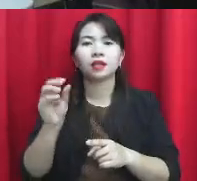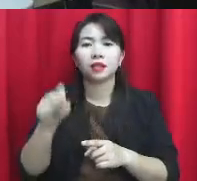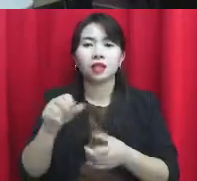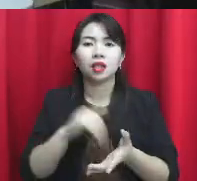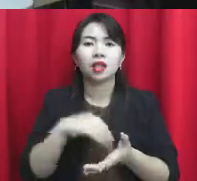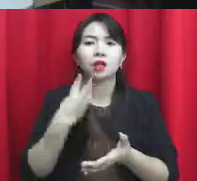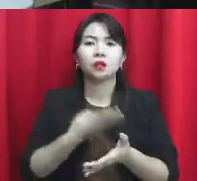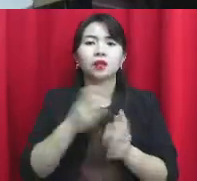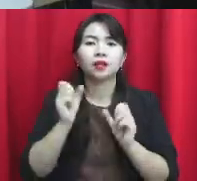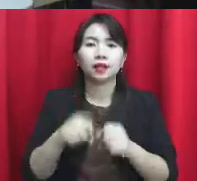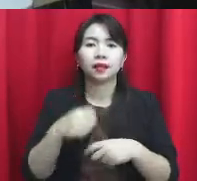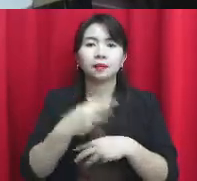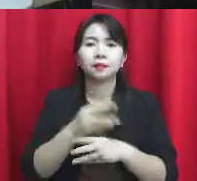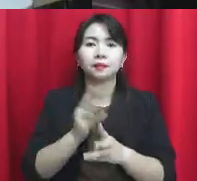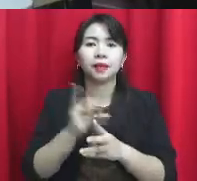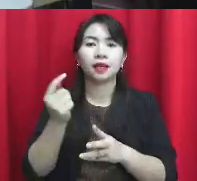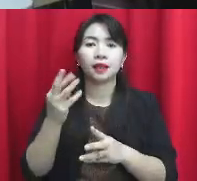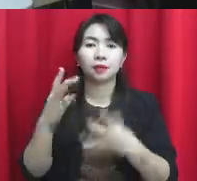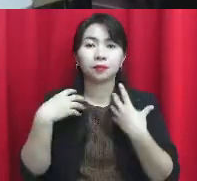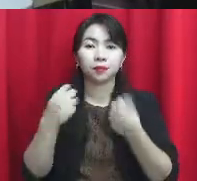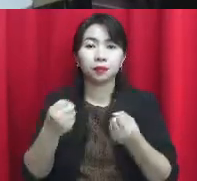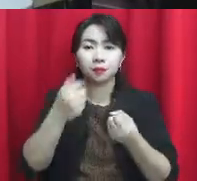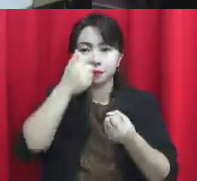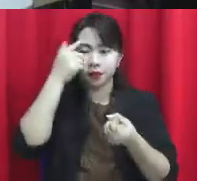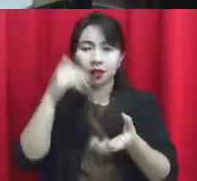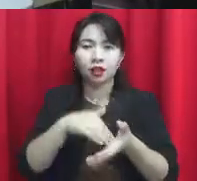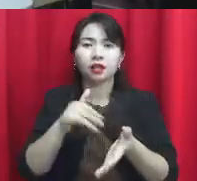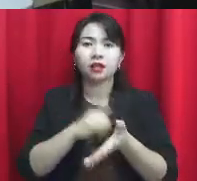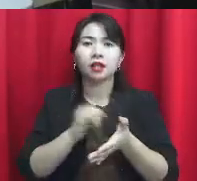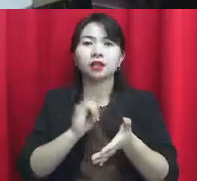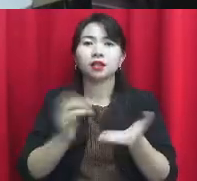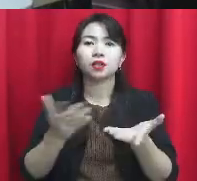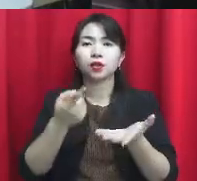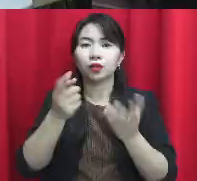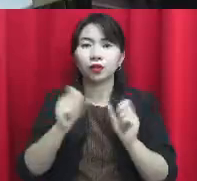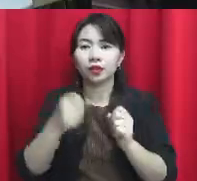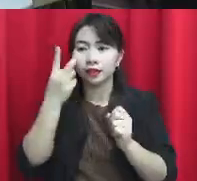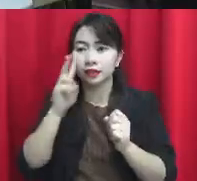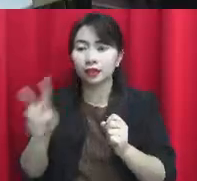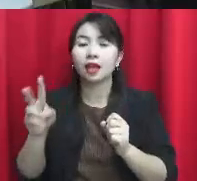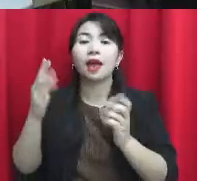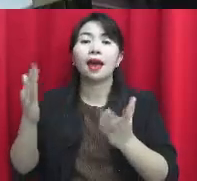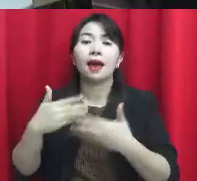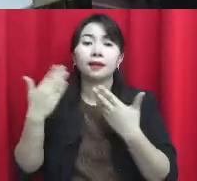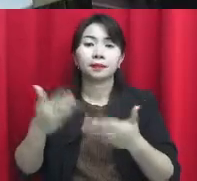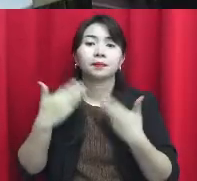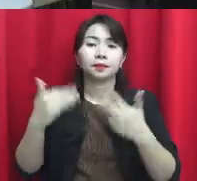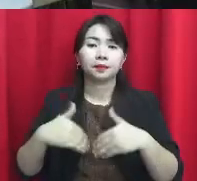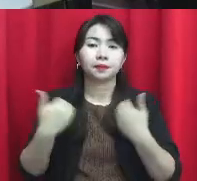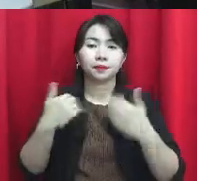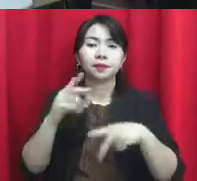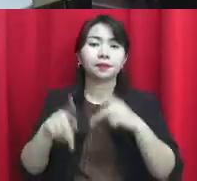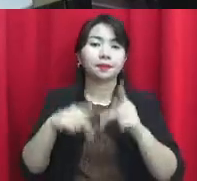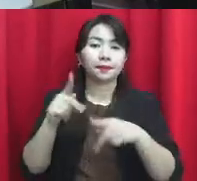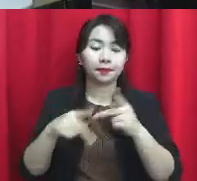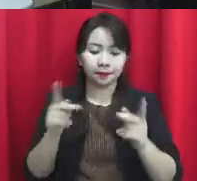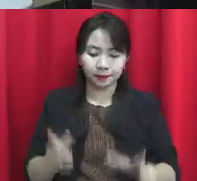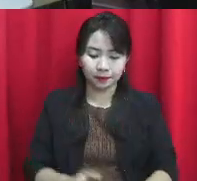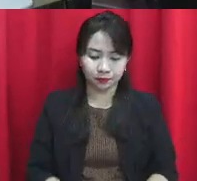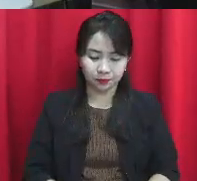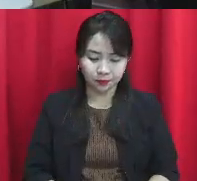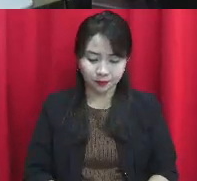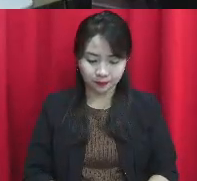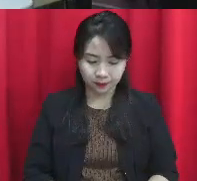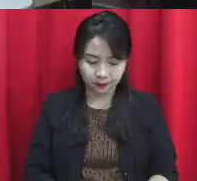natin sila mapagtitibay kasi alam niyo po doon niyo makikita yung saya na Alam mo isa sa mga sinabi ko nga po